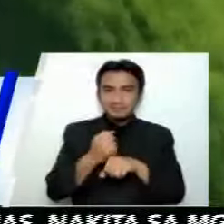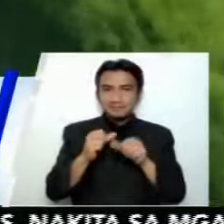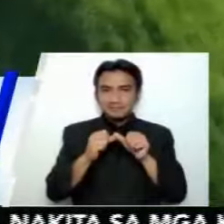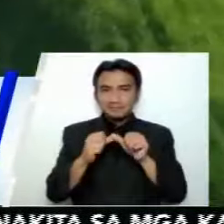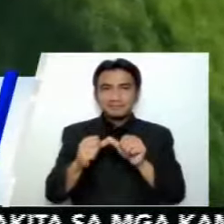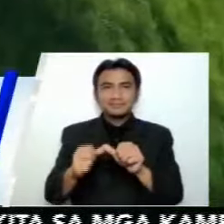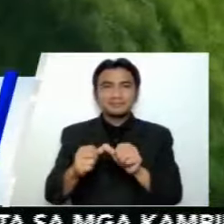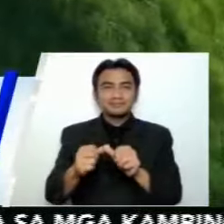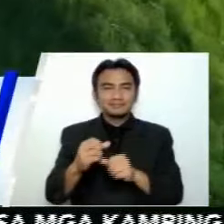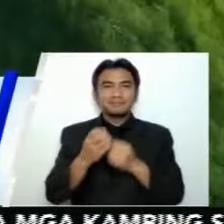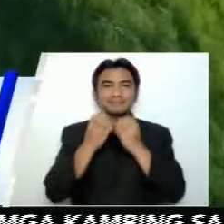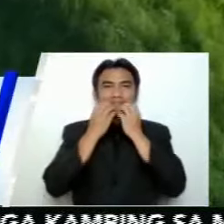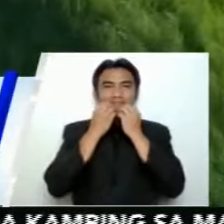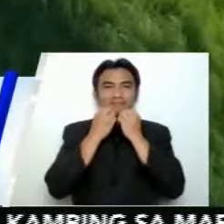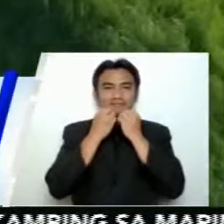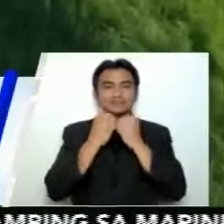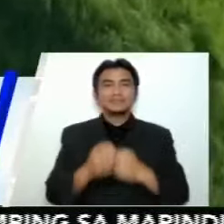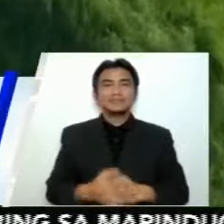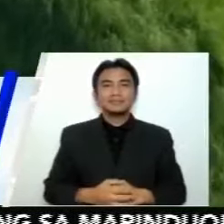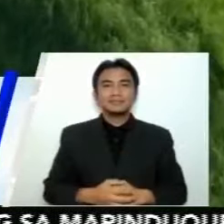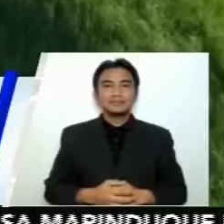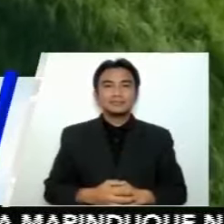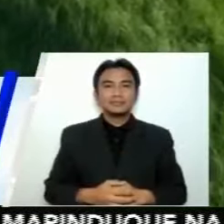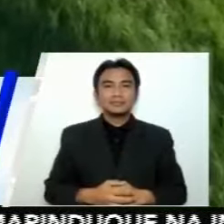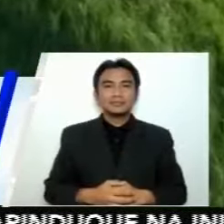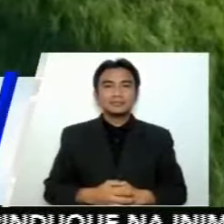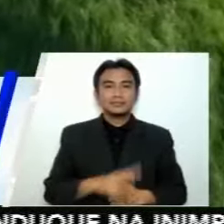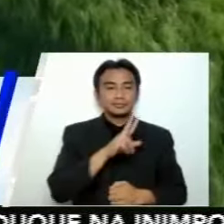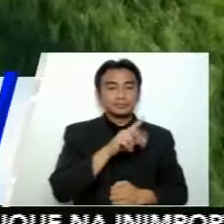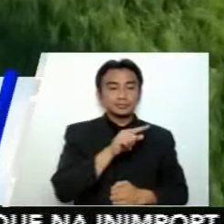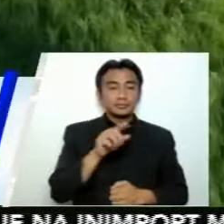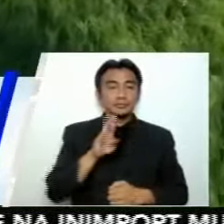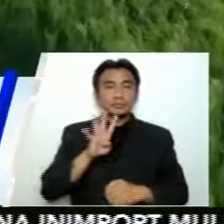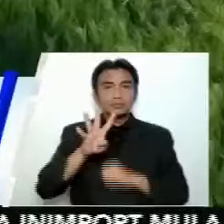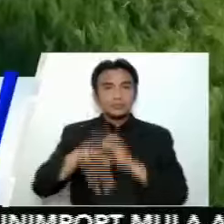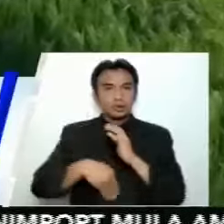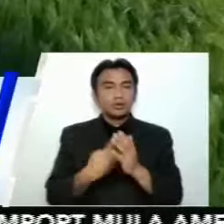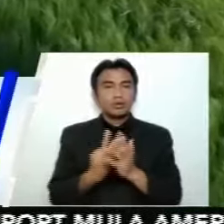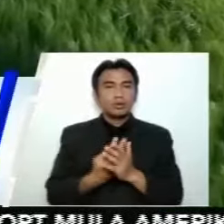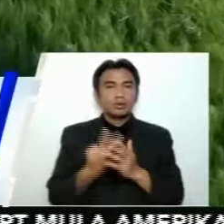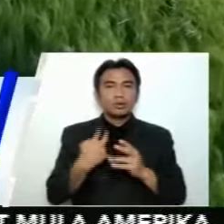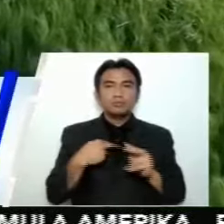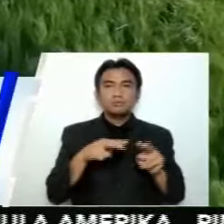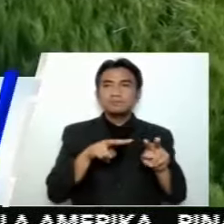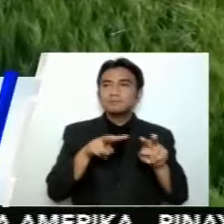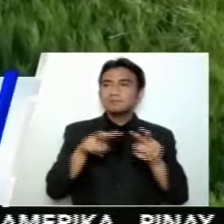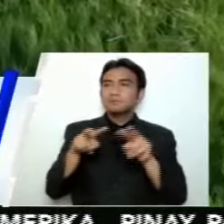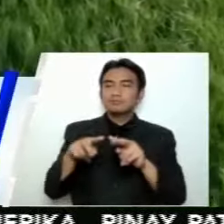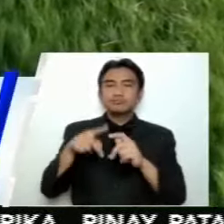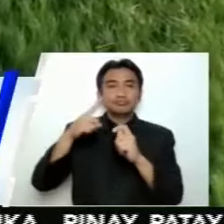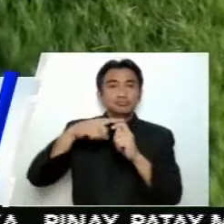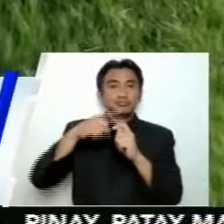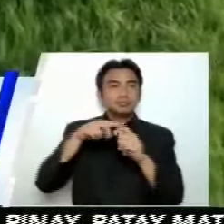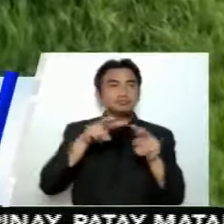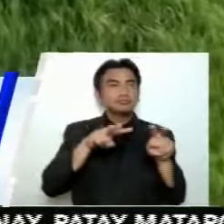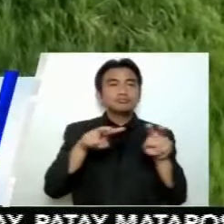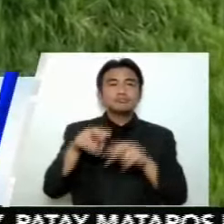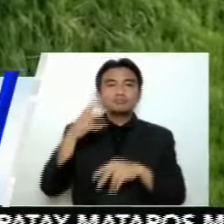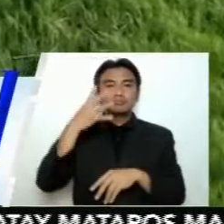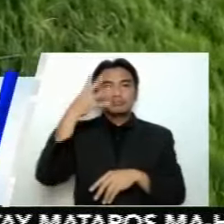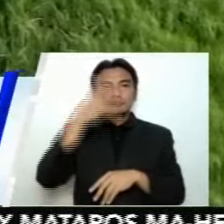pagtanda matapos ang 3 to 4 hours na hike bubungad sa summit ang panoramic beauty ng